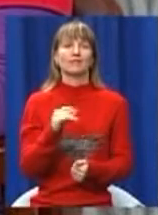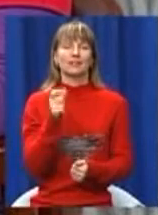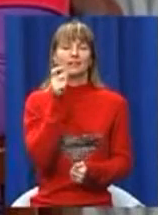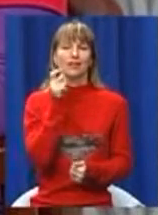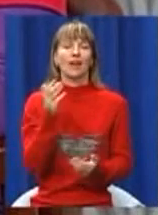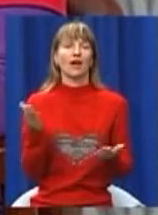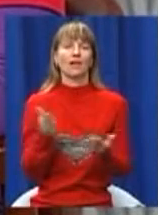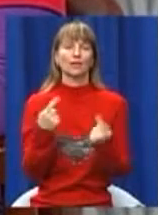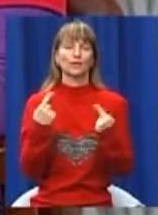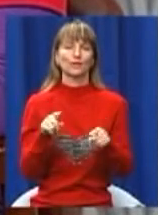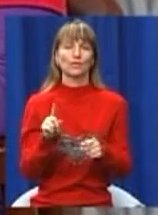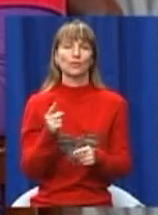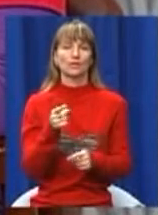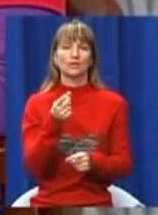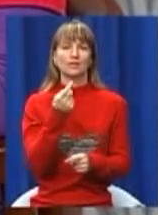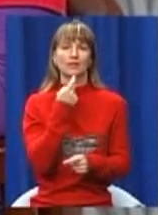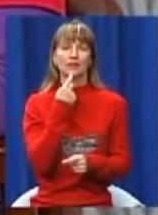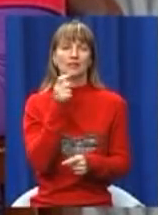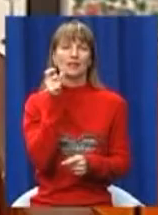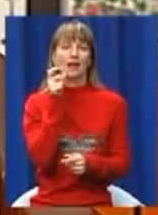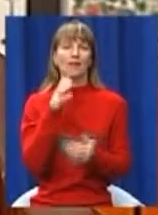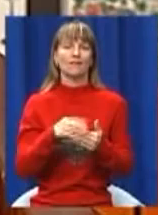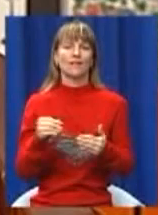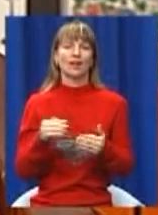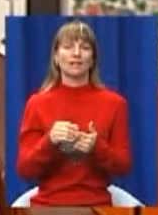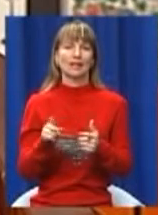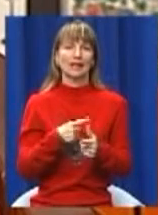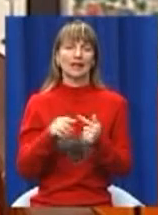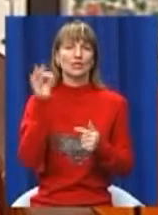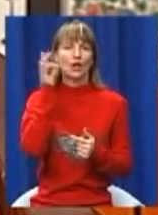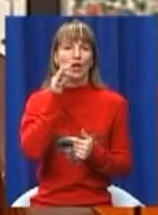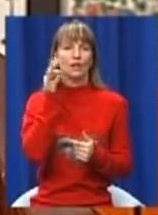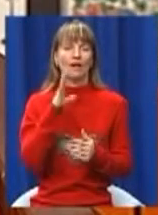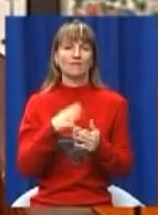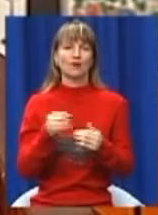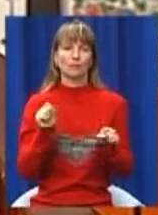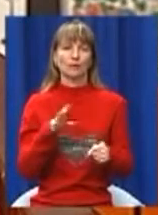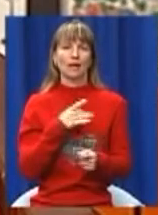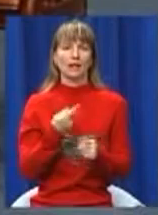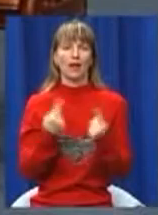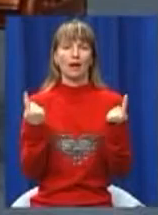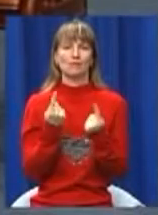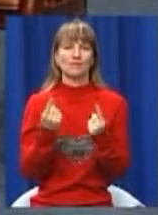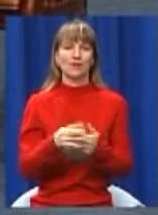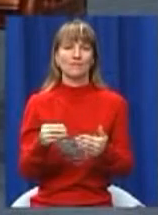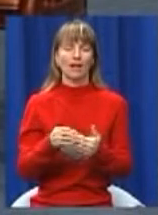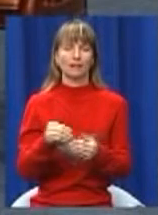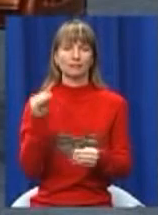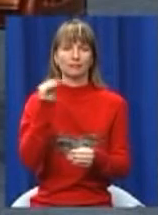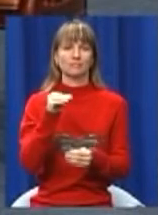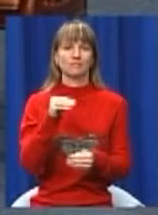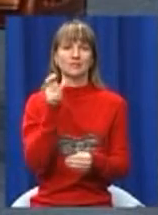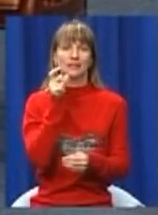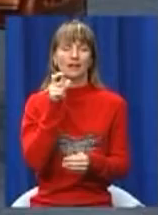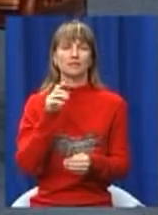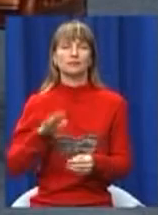як, інша? Чому її називають цукрова вата? Або солодка вата? Тому... Можливо, це звичайну вату там притрушують цукром і потім